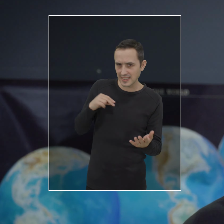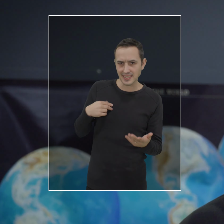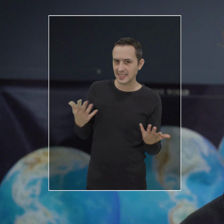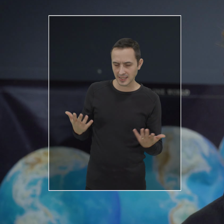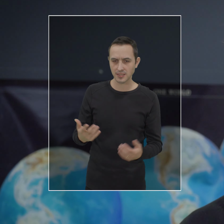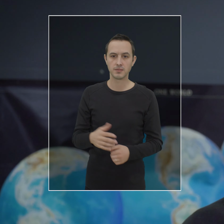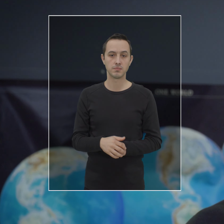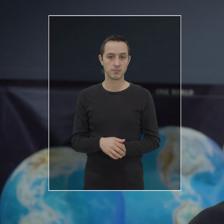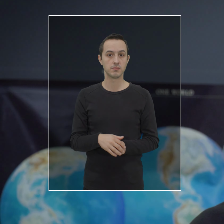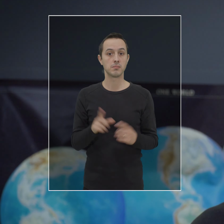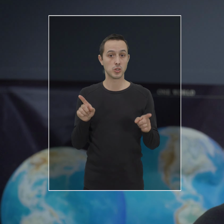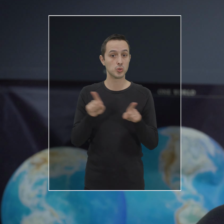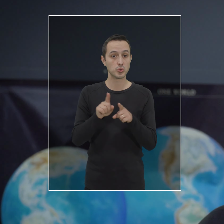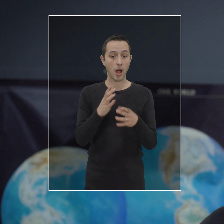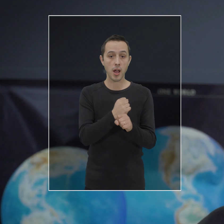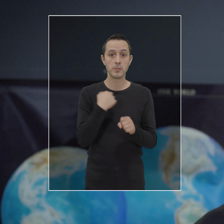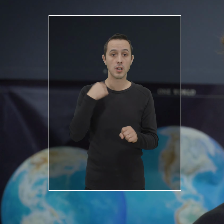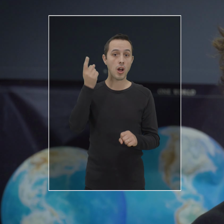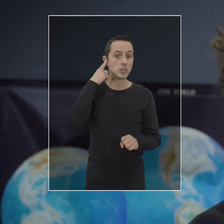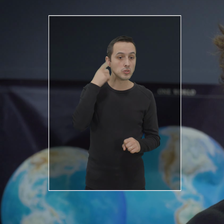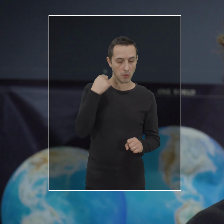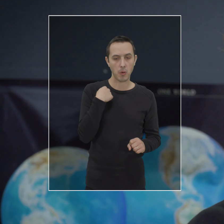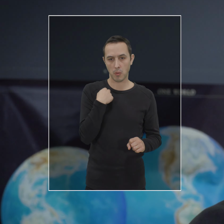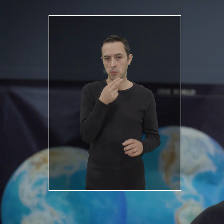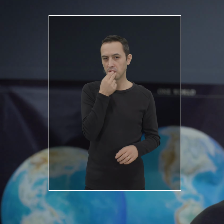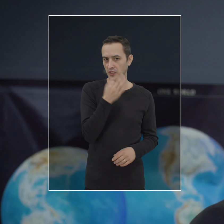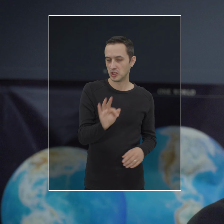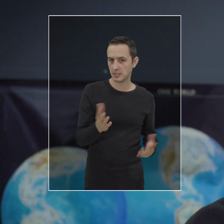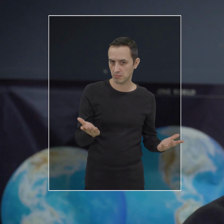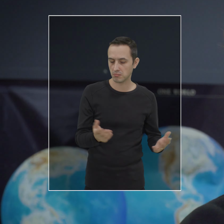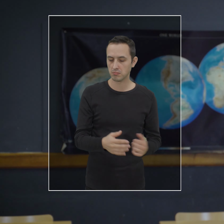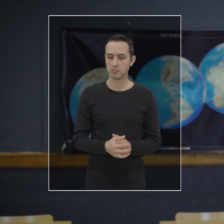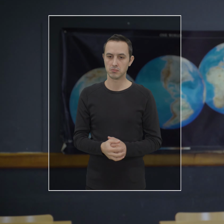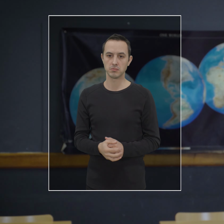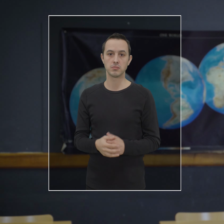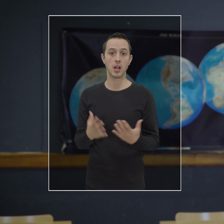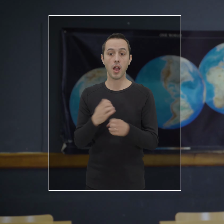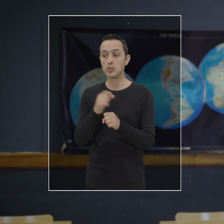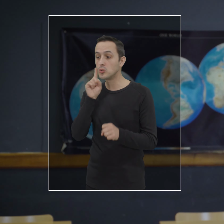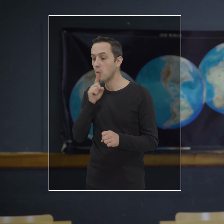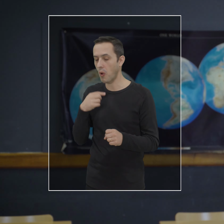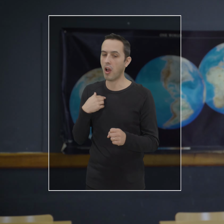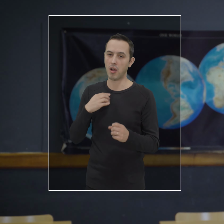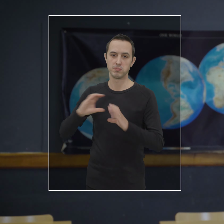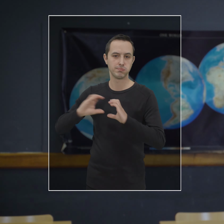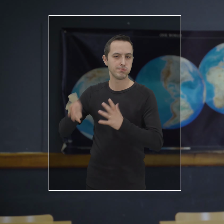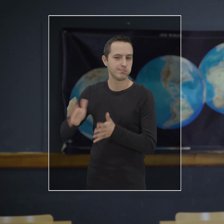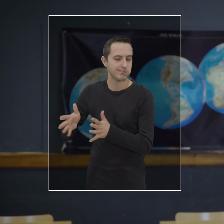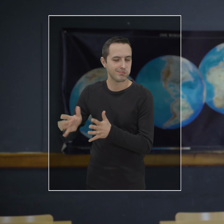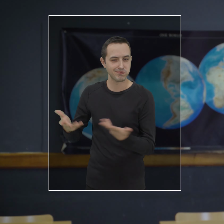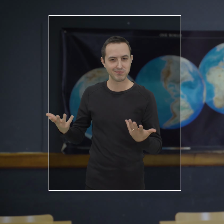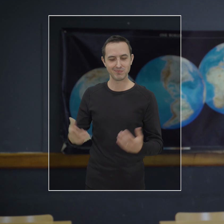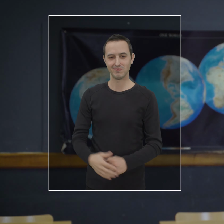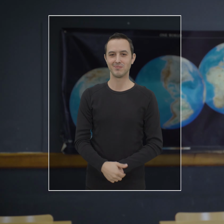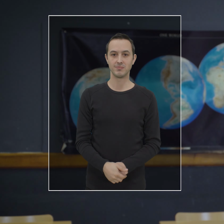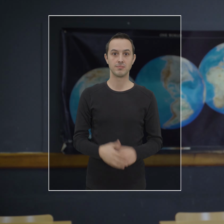ce qu'ils me disent. Mais tout à fait aussi avec mes amis entendants, j'utilise le français. Et avec mes amis sourds, j'utilise la langue des signes.